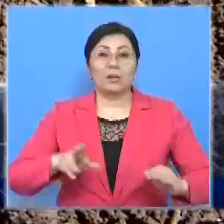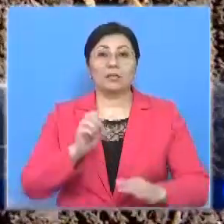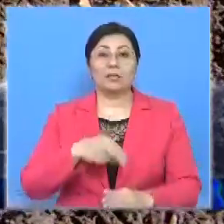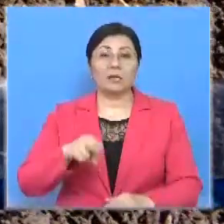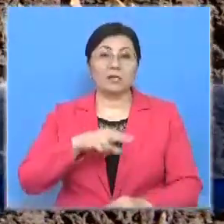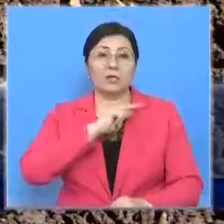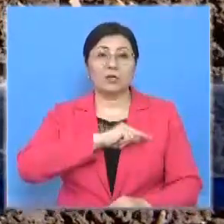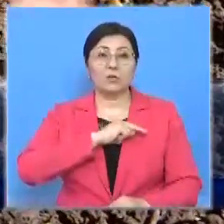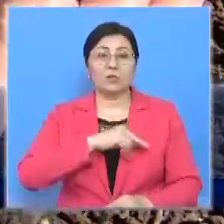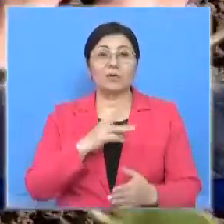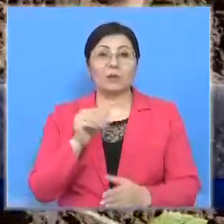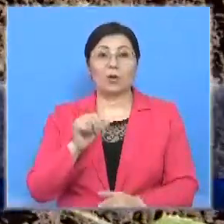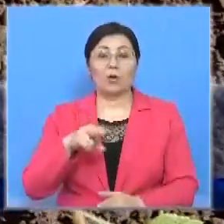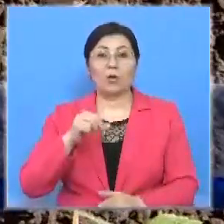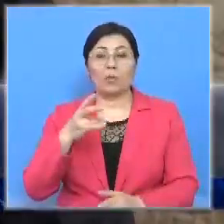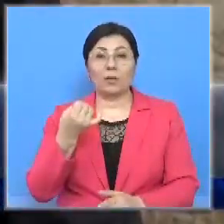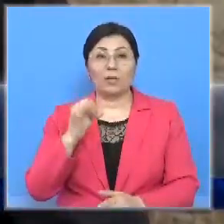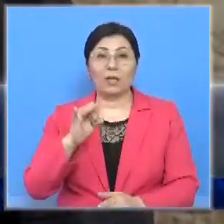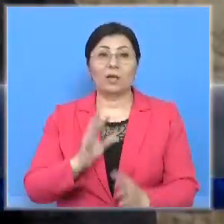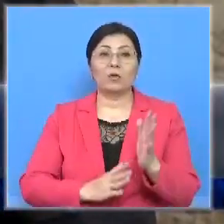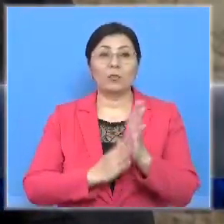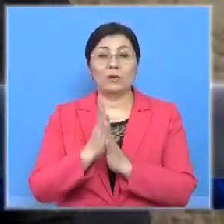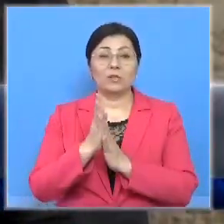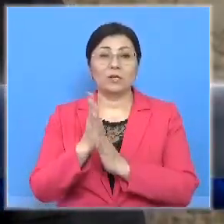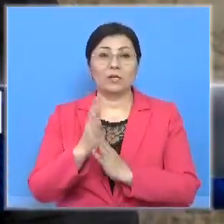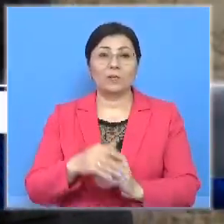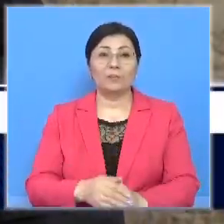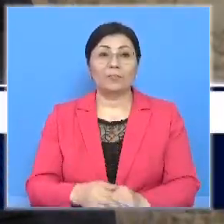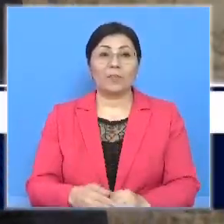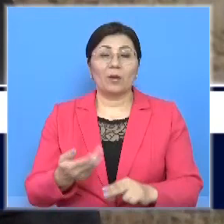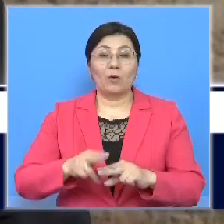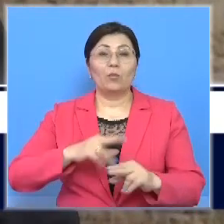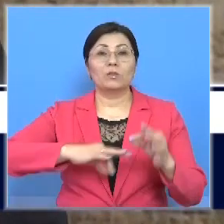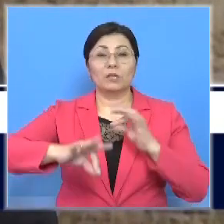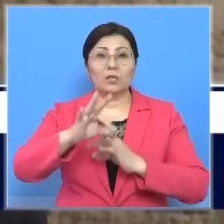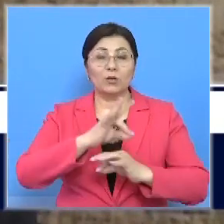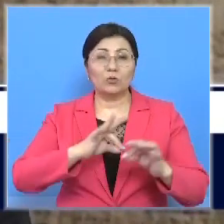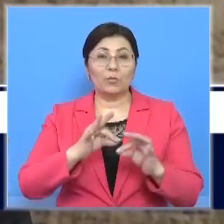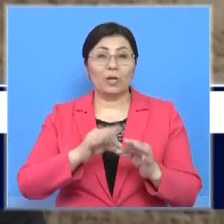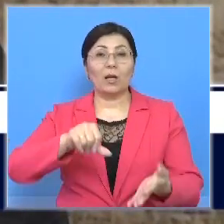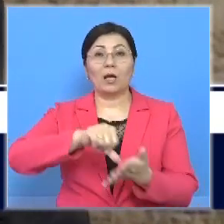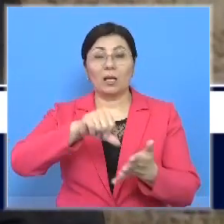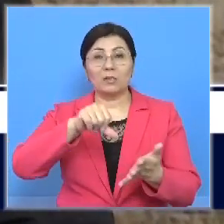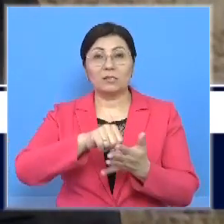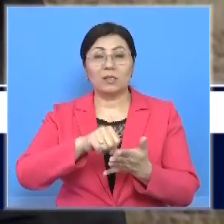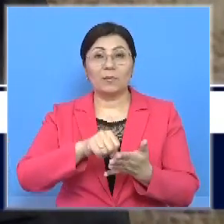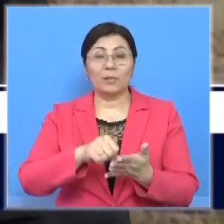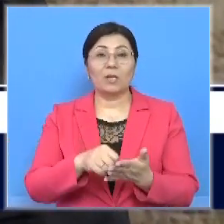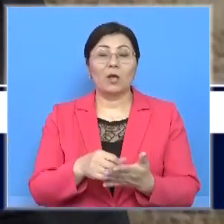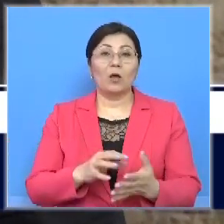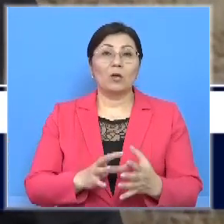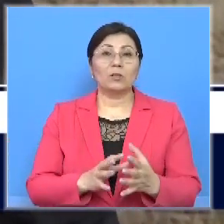ауласында құлпынай өсіріп, осы істі дамытпақ. Осы ауылда жүріп естідім, осындай жоба болып жатыр деп. Соның ішінде сол